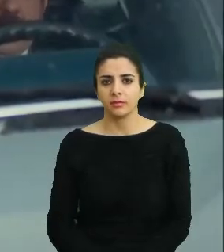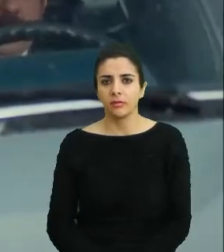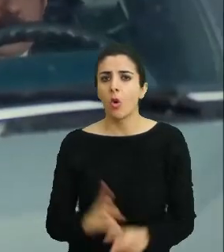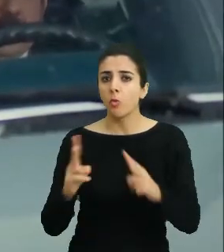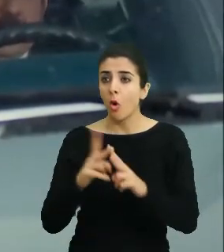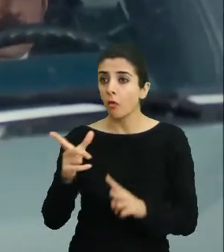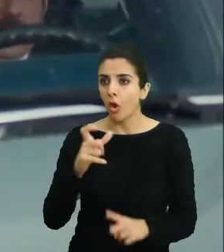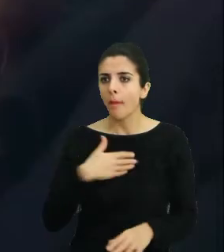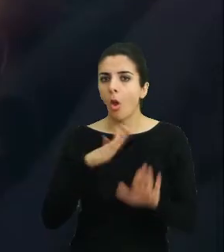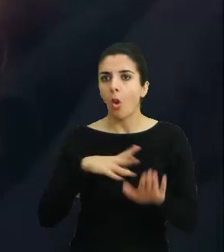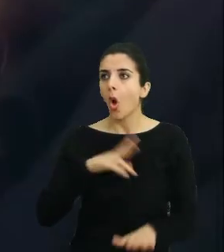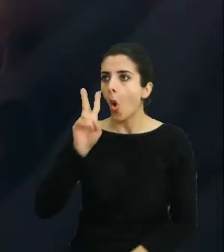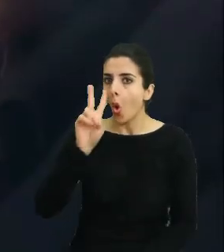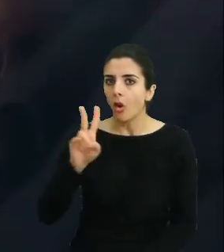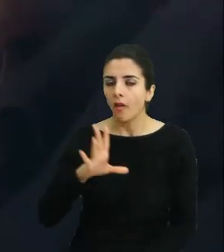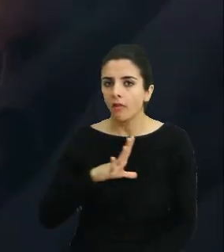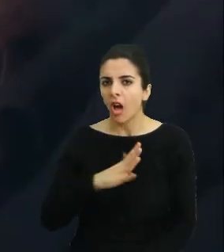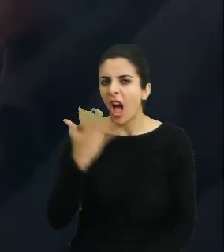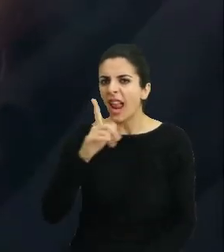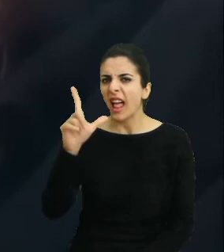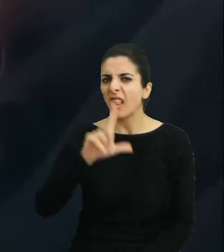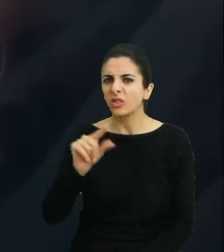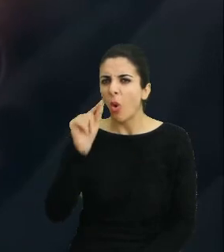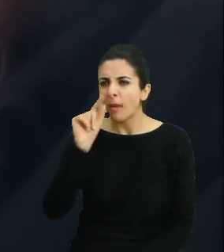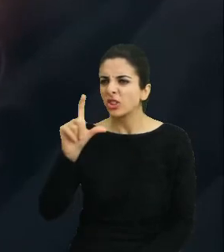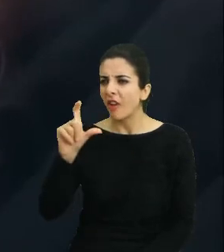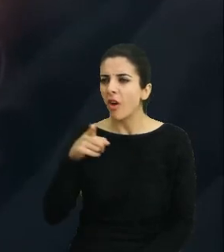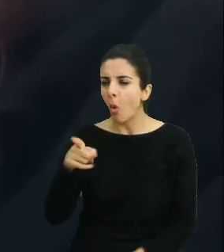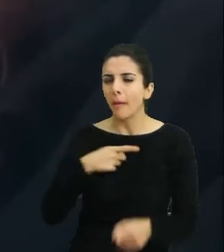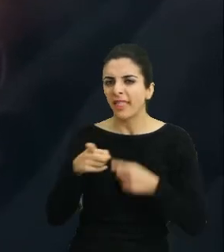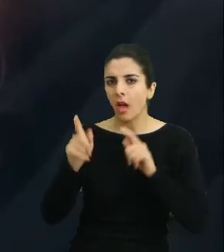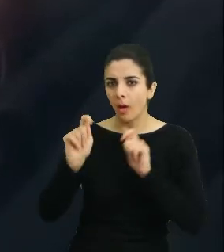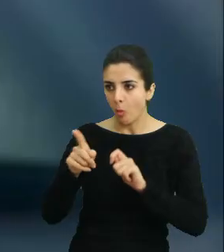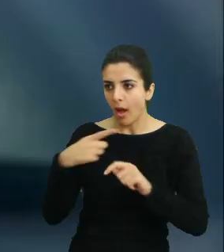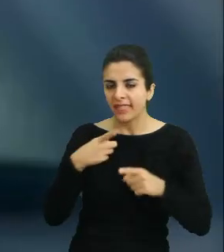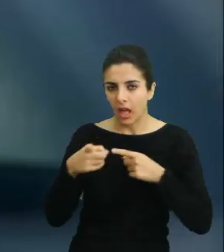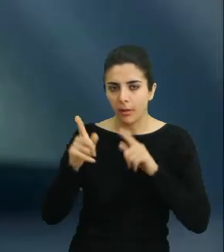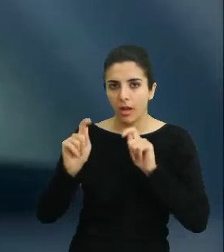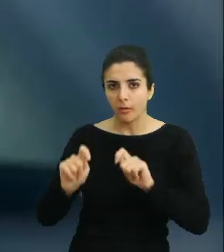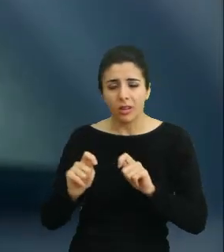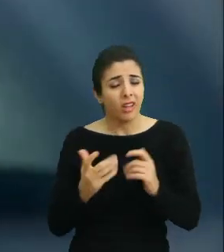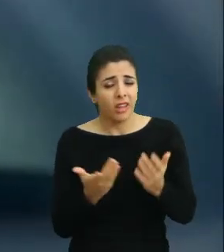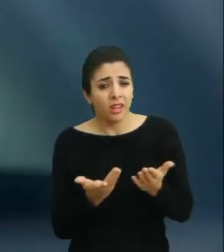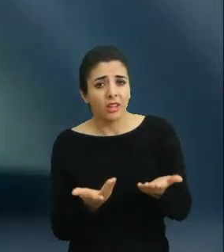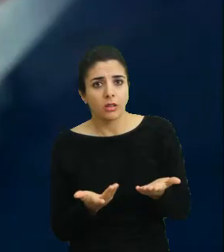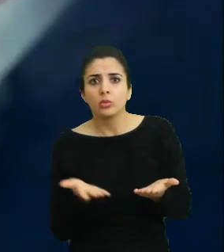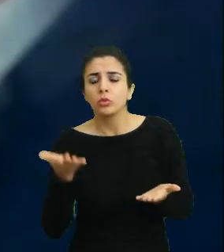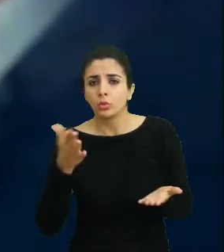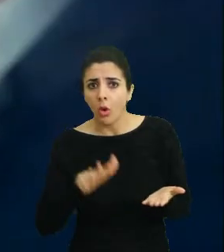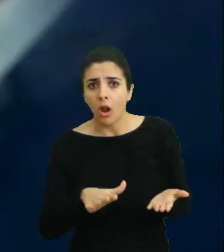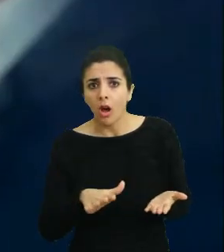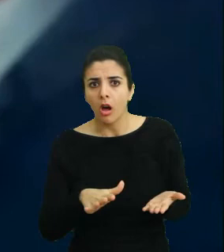Polis vurulduğunda ben oradaydım. Karalise'nin komünisti Cevat'ın peşindeydim. Onu takip ediydim. Sonra